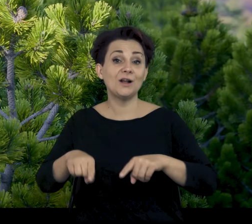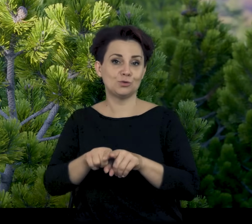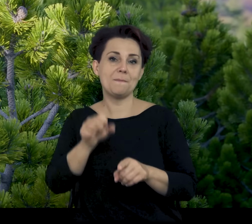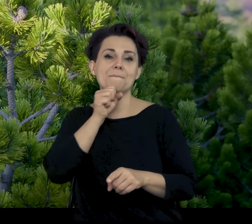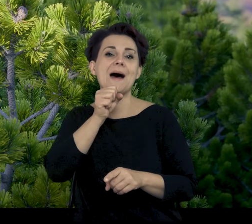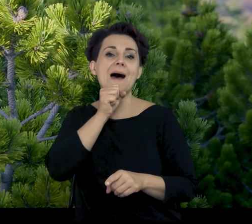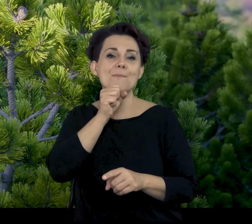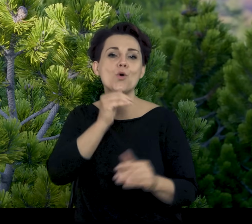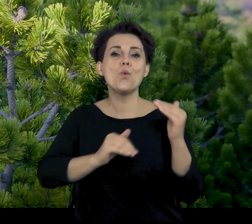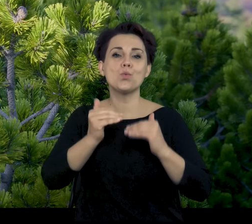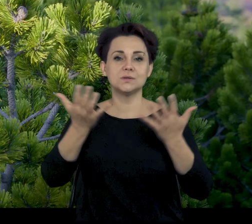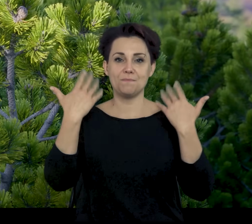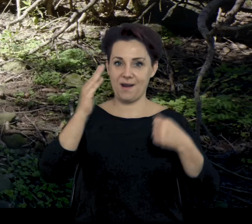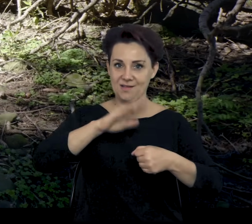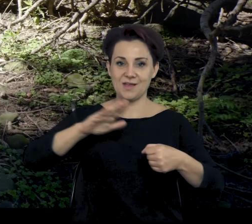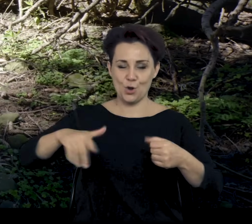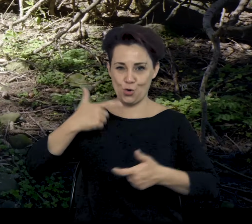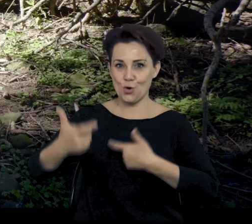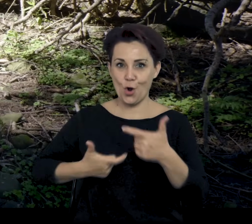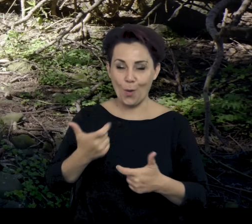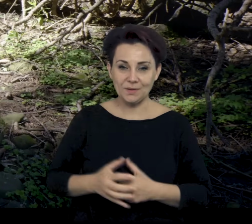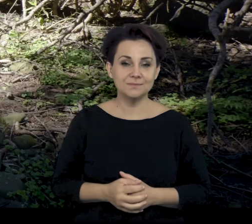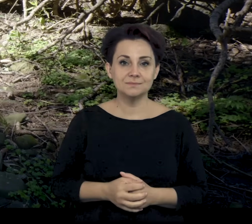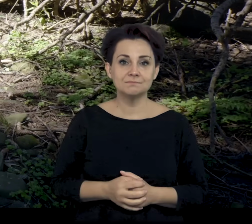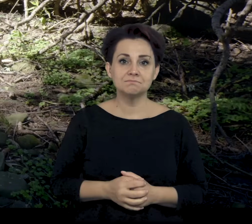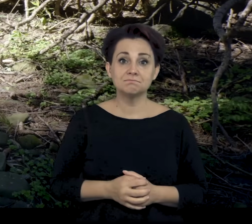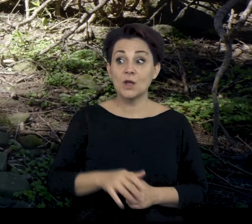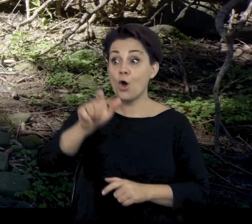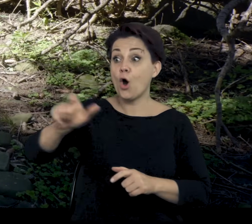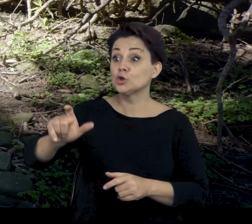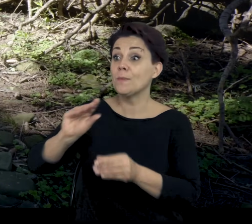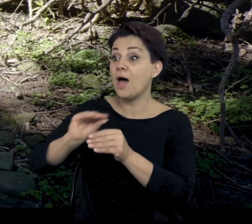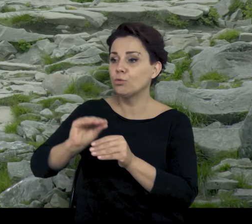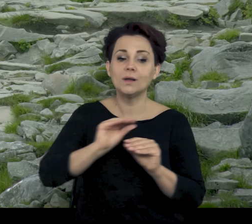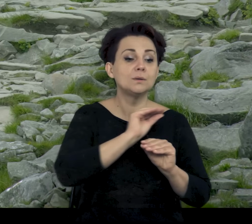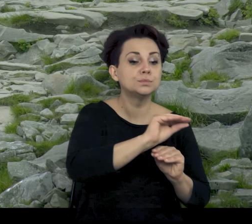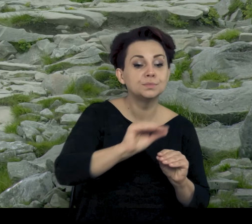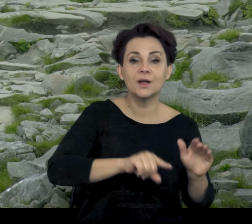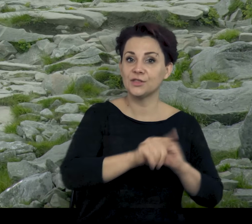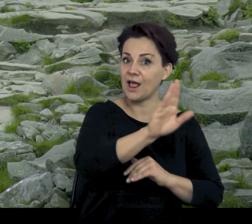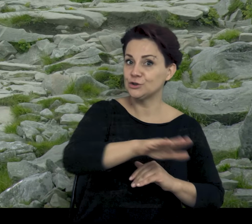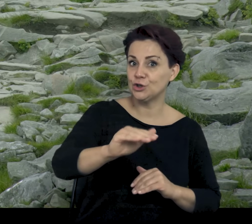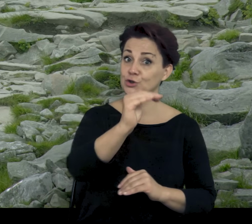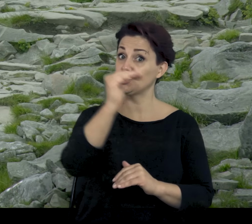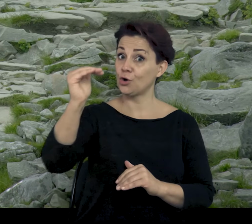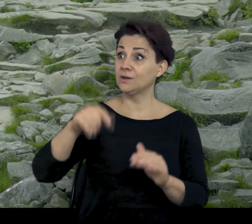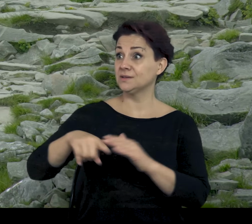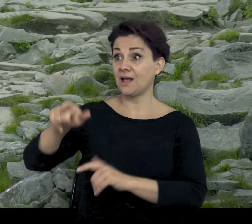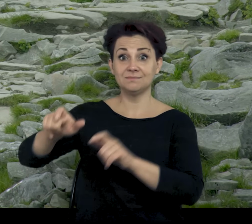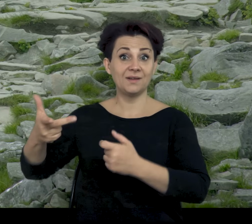przez Babiogórski Park Narodowy, które realizują edukatorzy i kierują je do dzieci, do dorosłych,